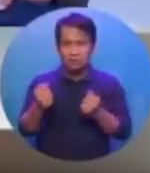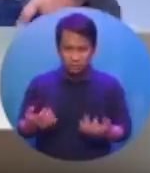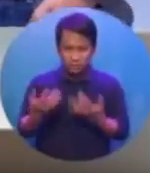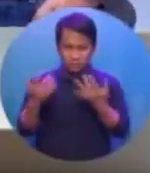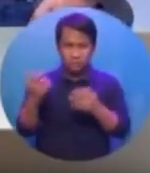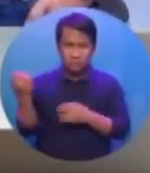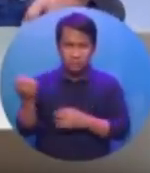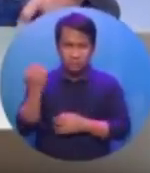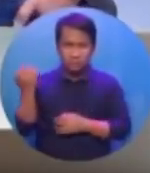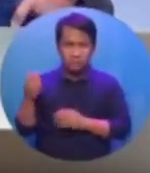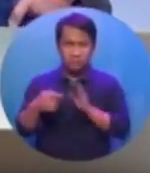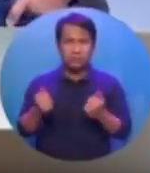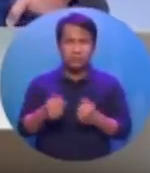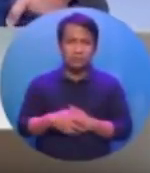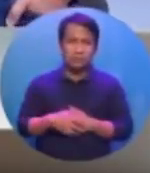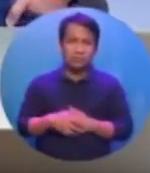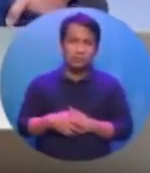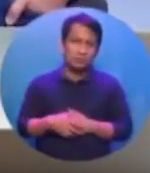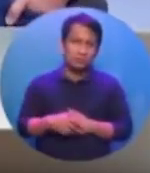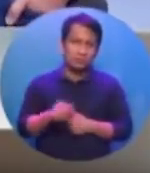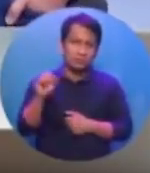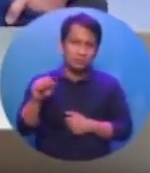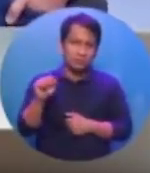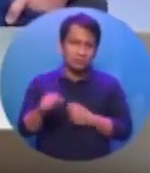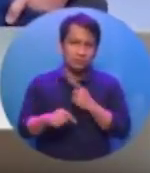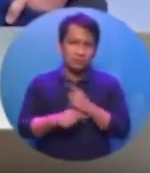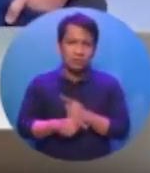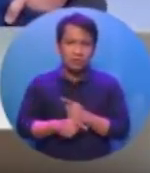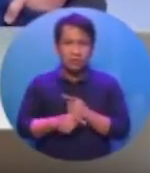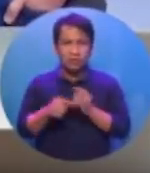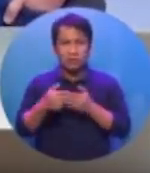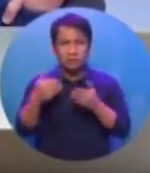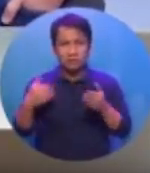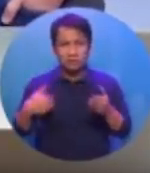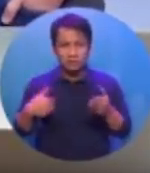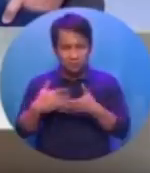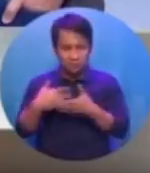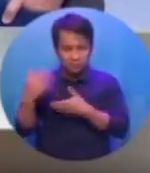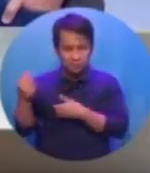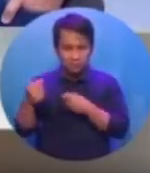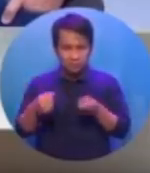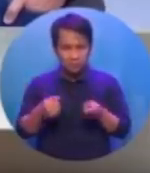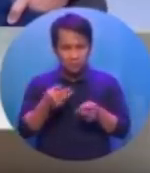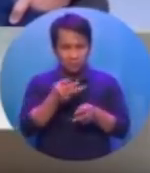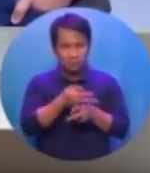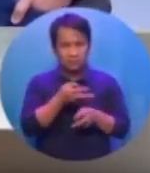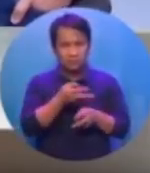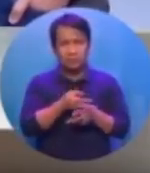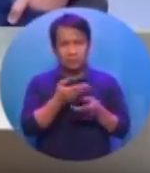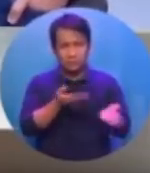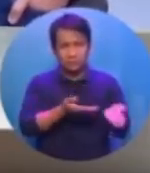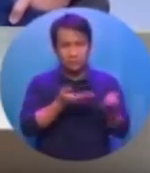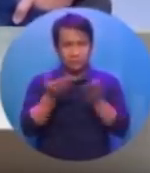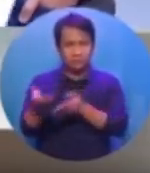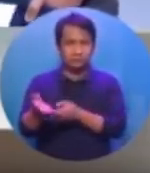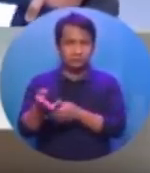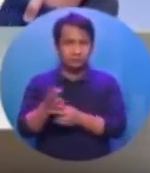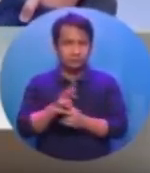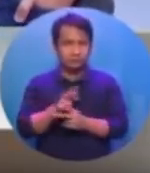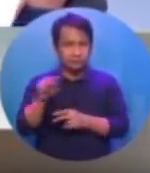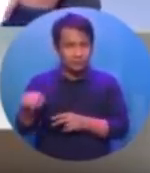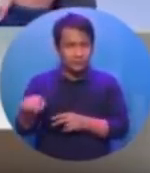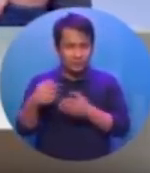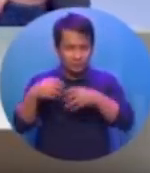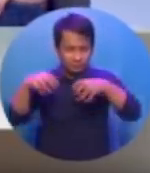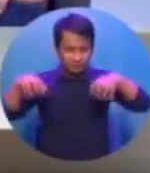emergency? Itong bata. Oo nga po. Di ba? Dapat pag umaalis sila, iniintriga nila or ipinagkakatiwala nila